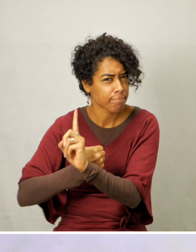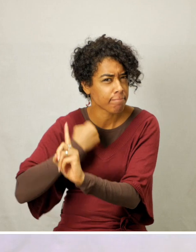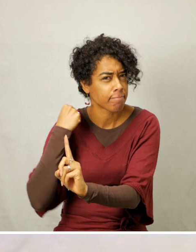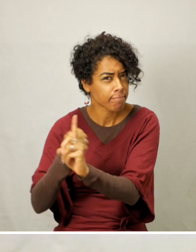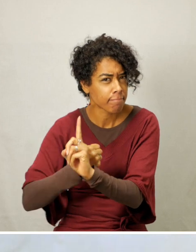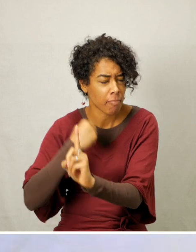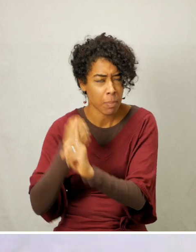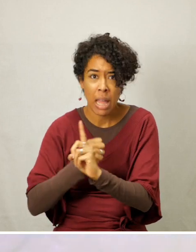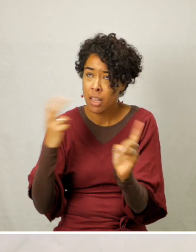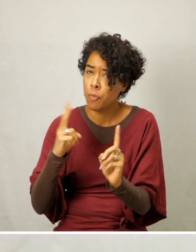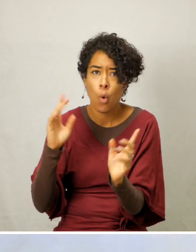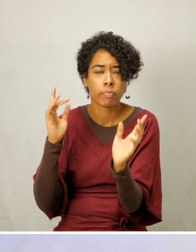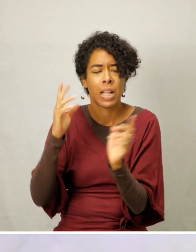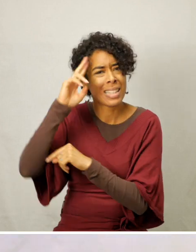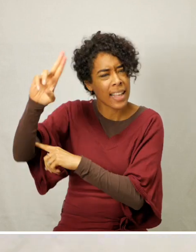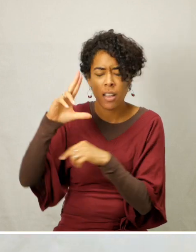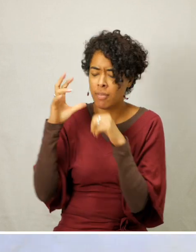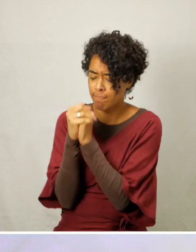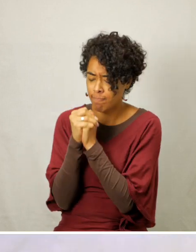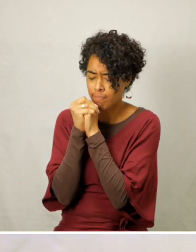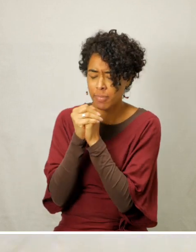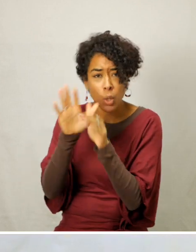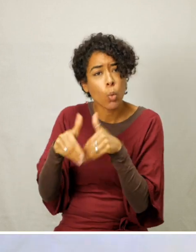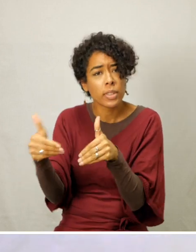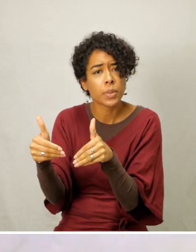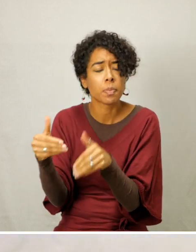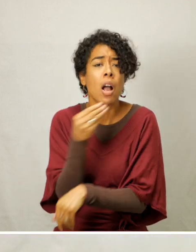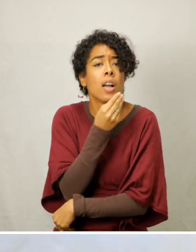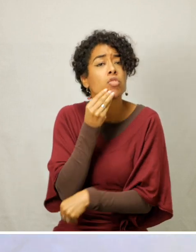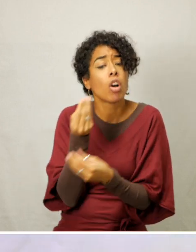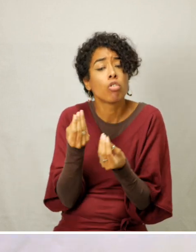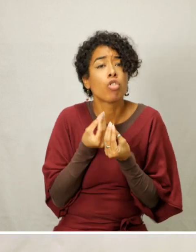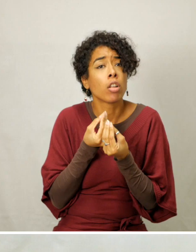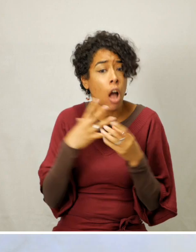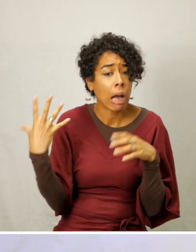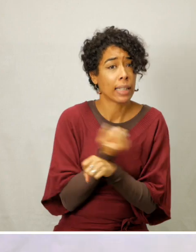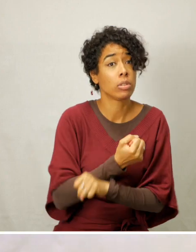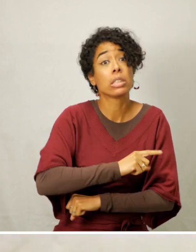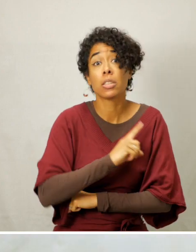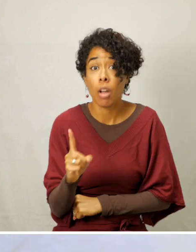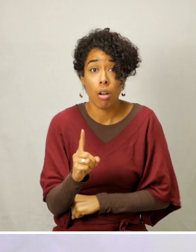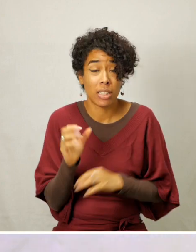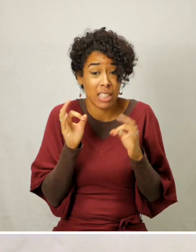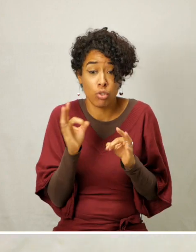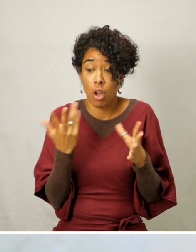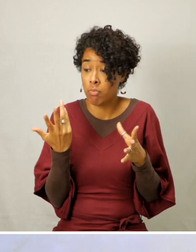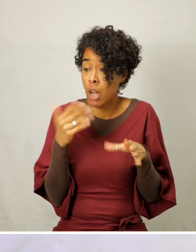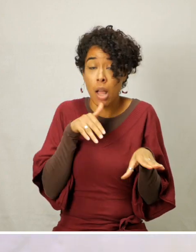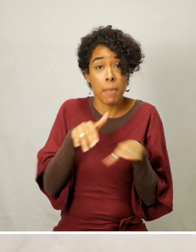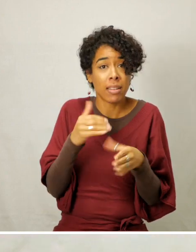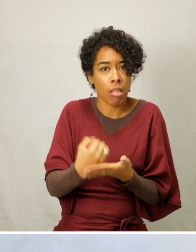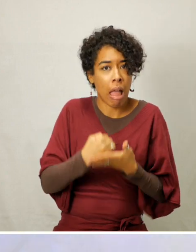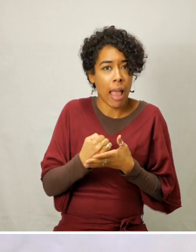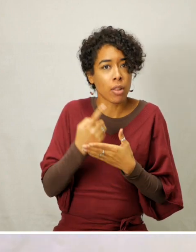du Seigneur. Le jeûne, c'est pas ce qui te donne la réussite, c'est qu'un moyen en fait. C'est comme un moyen de transport que Dieu t'a donné,